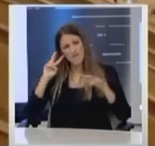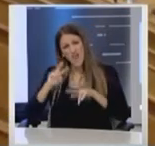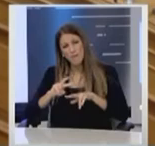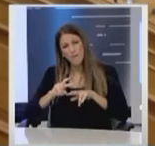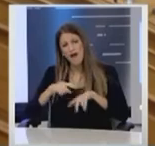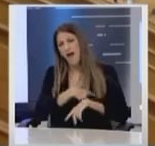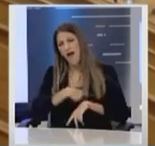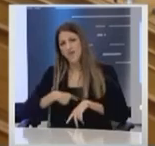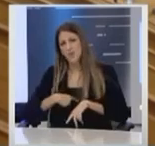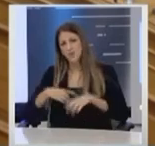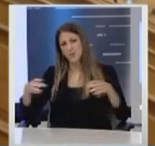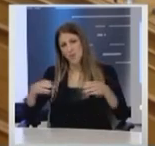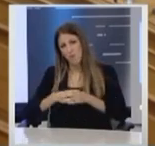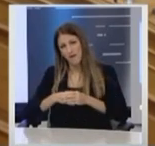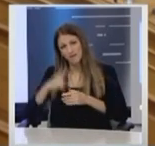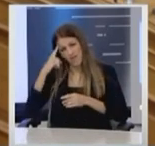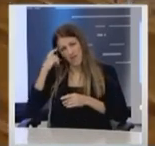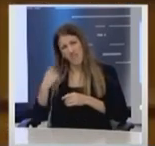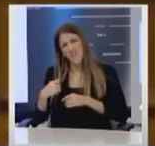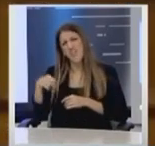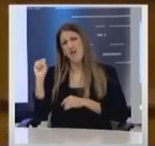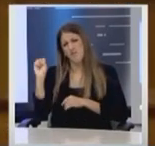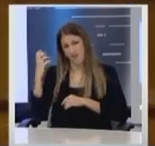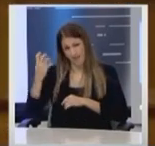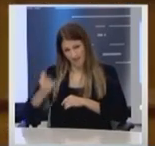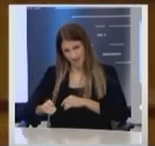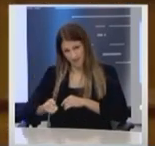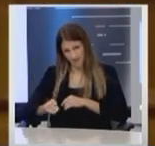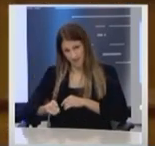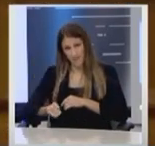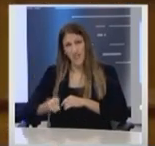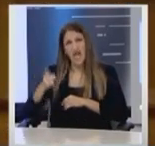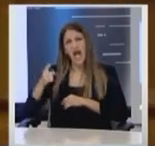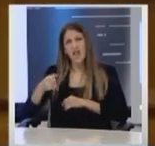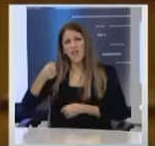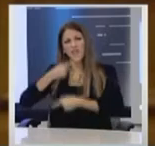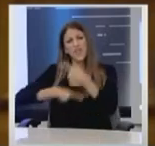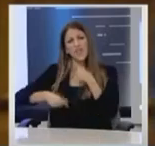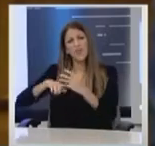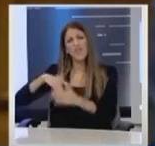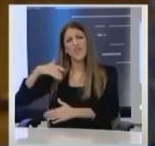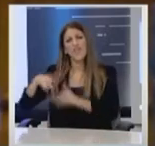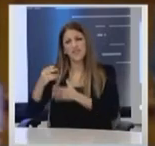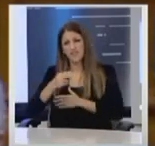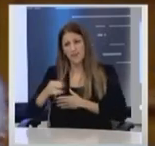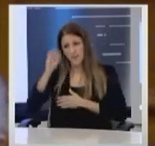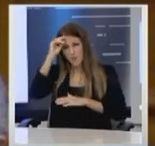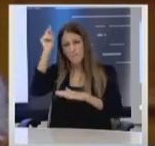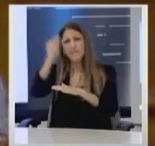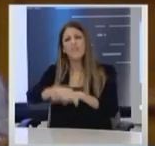αρχηγό να λέει ότι έχει άλλη άποψη, επί της ουσίας άλλη άποψη, και να επικαλείται διαδικαστικά ζητήματα για να